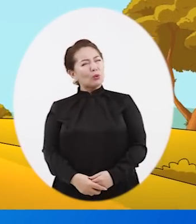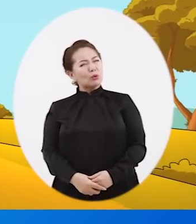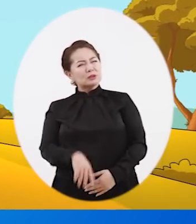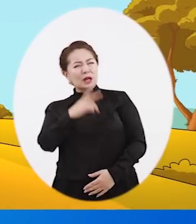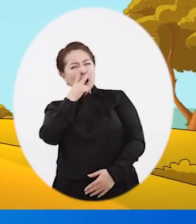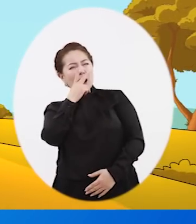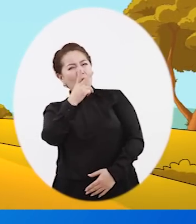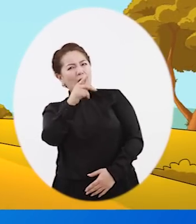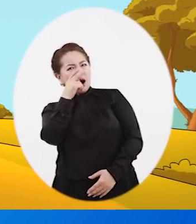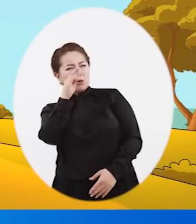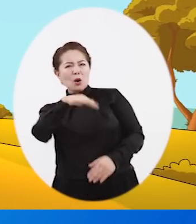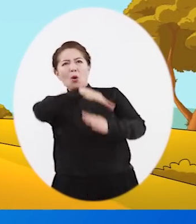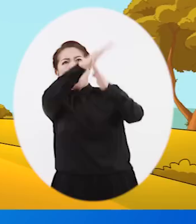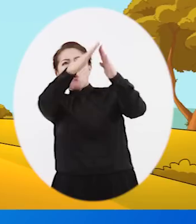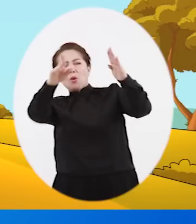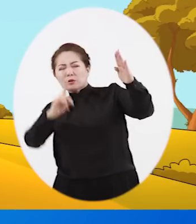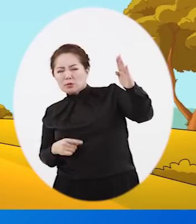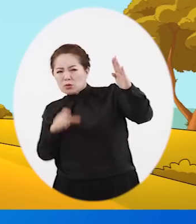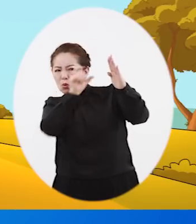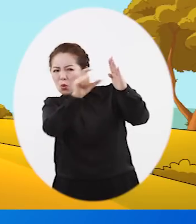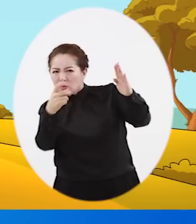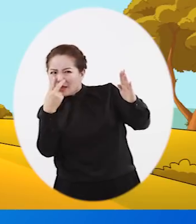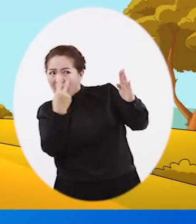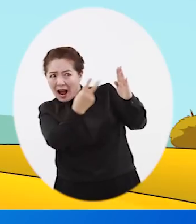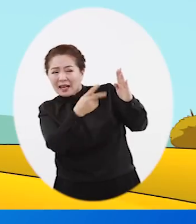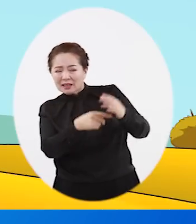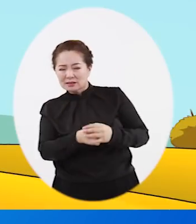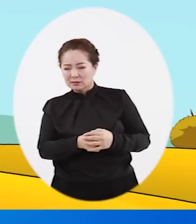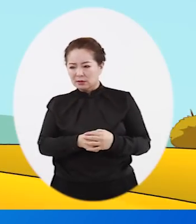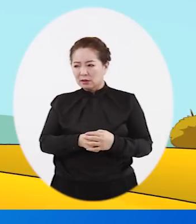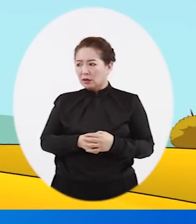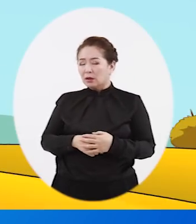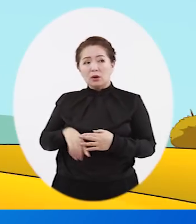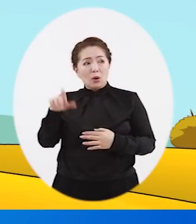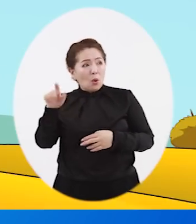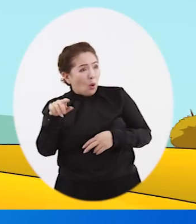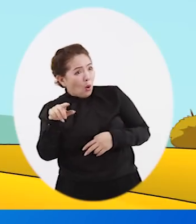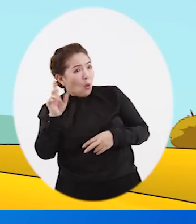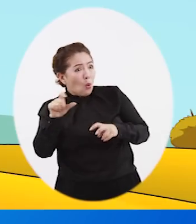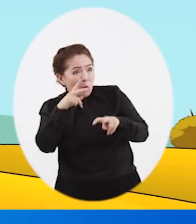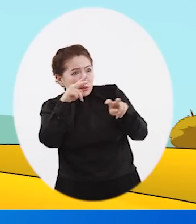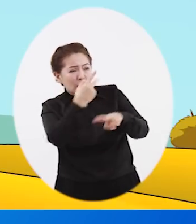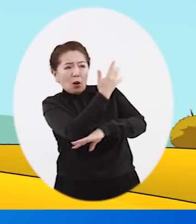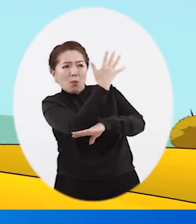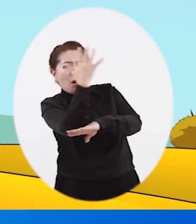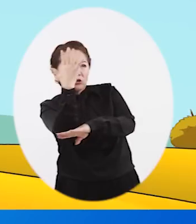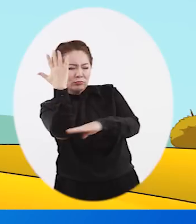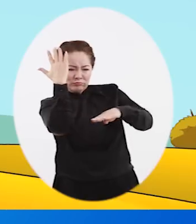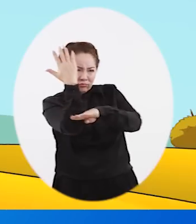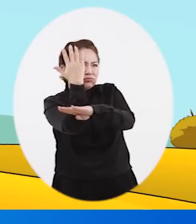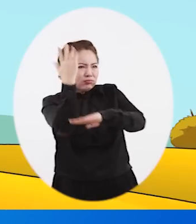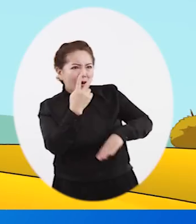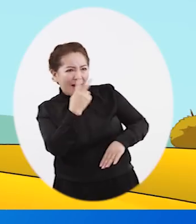Хөөх! Тэрийг хараа. Тэр уулын бэлд хүмүүс байна. Хүмүүс тэнд мод хүрээдэж ах шиг байна. Бүгдөө